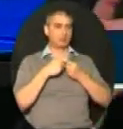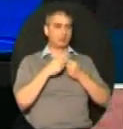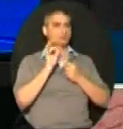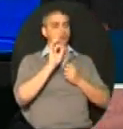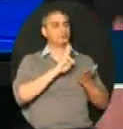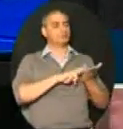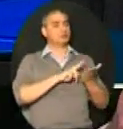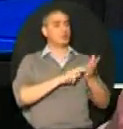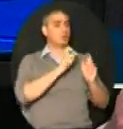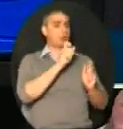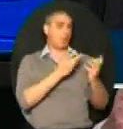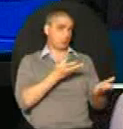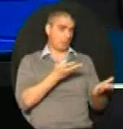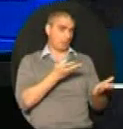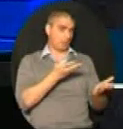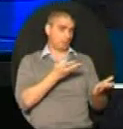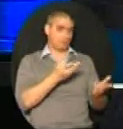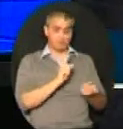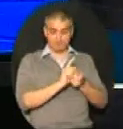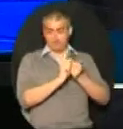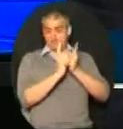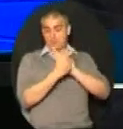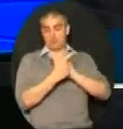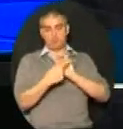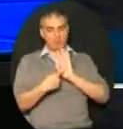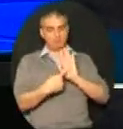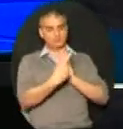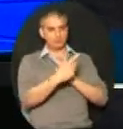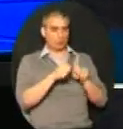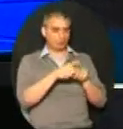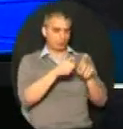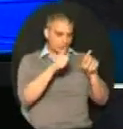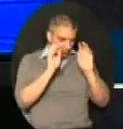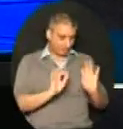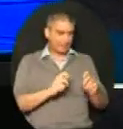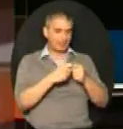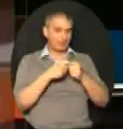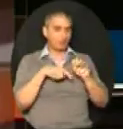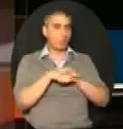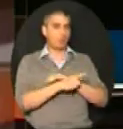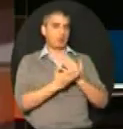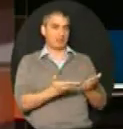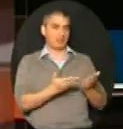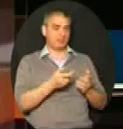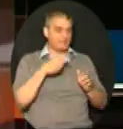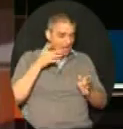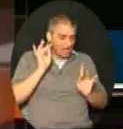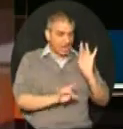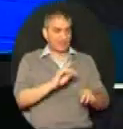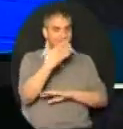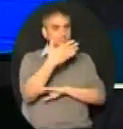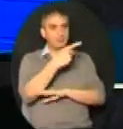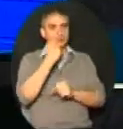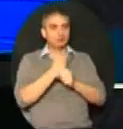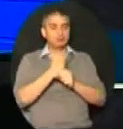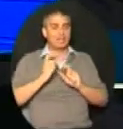למען זכויות אדם, במקום להציג את עצמך כפי שאתה באמת גוף בוגדני וחתרני,